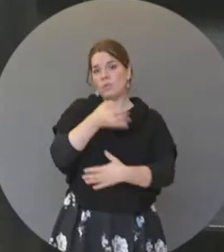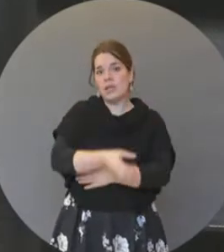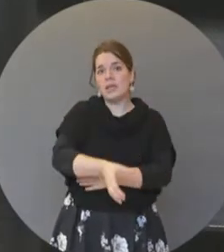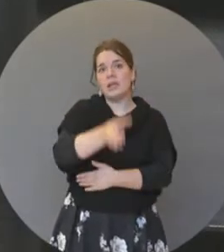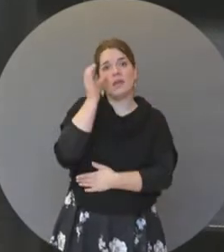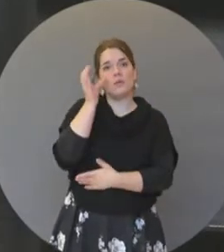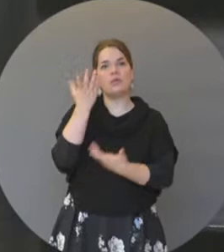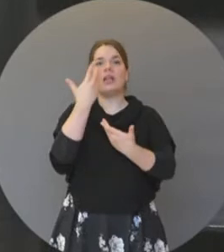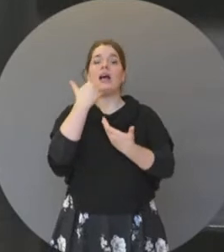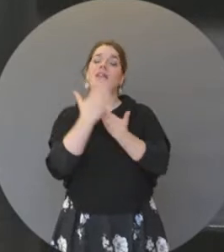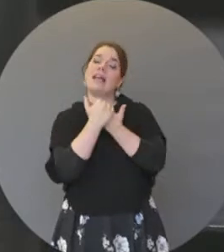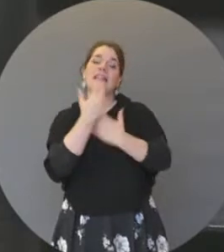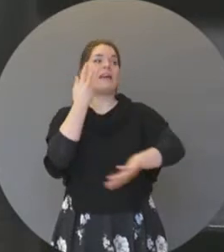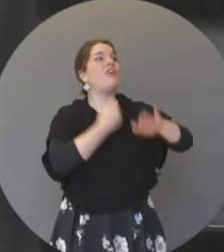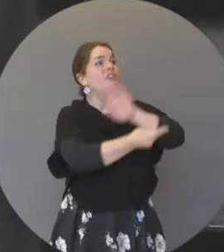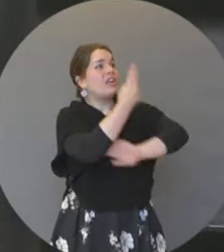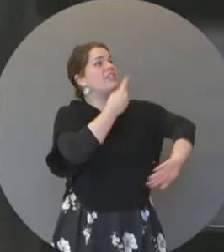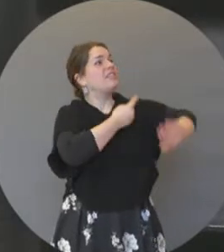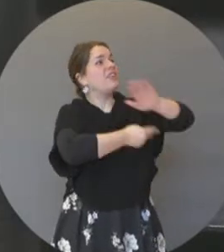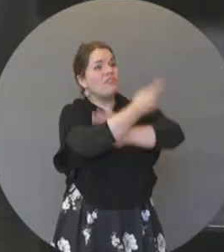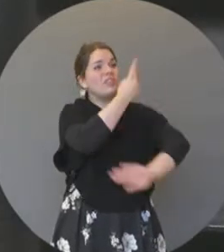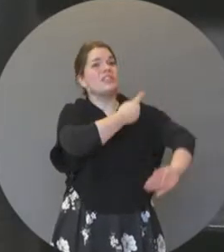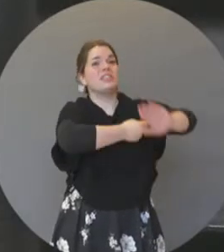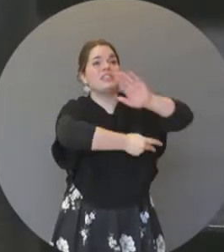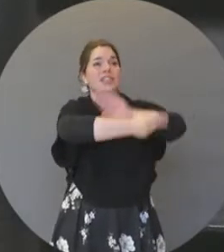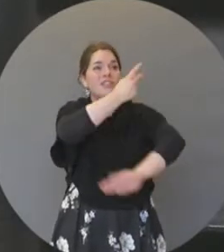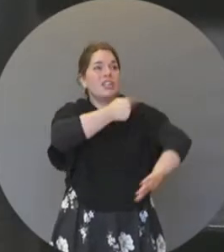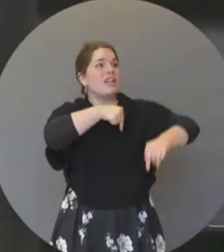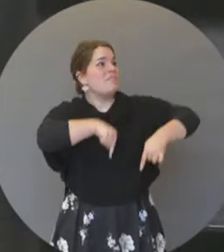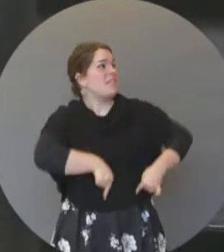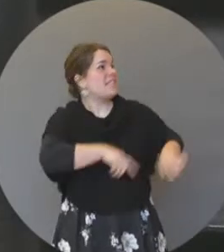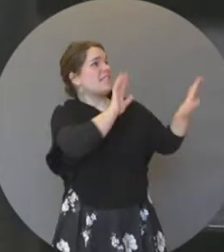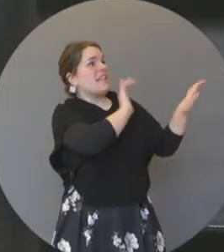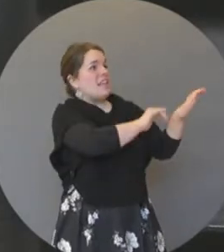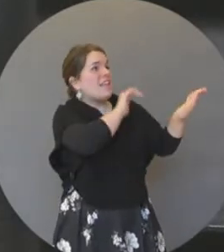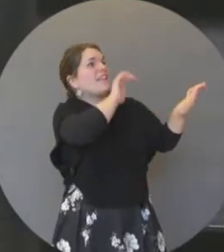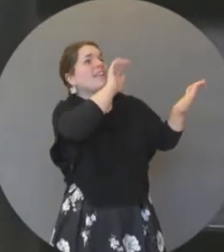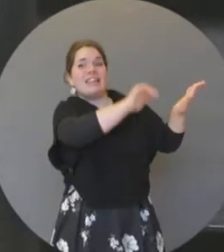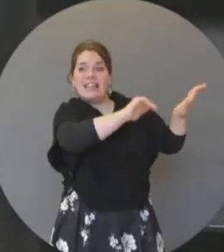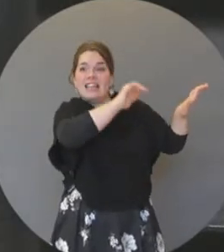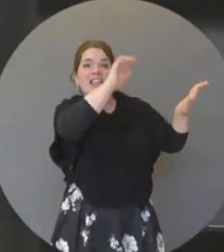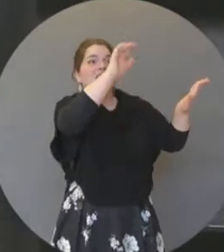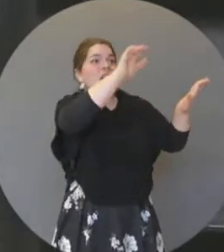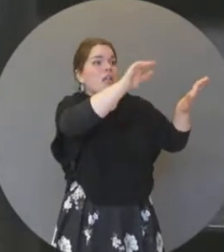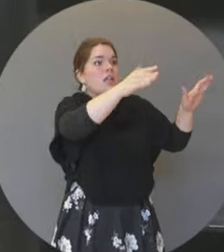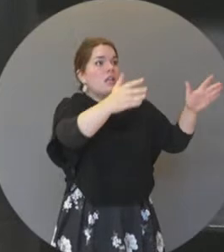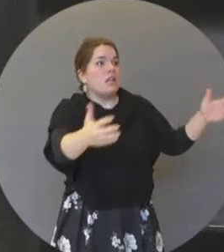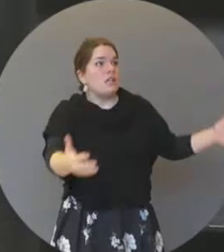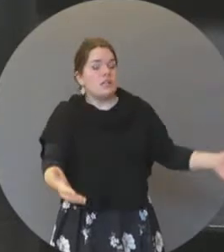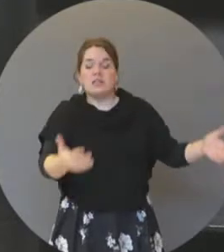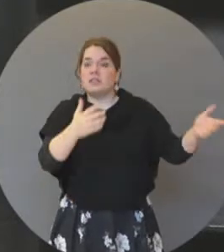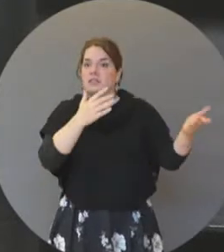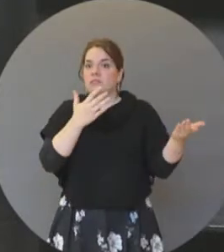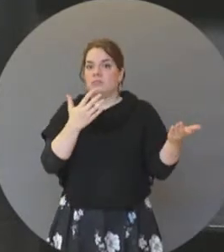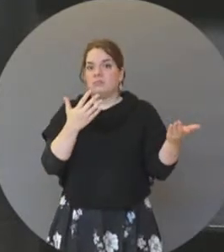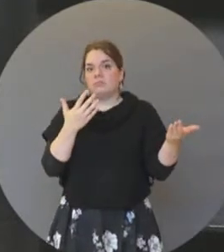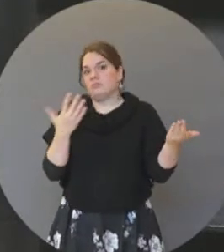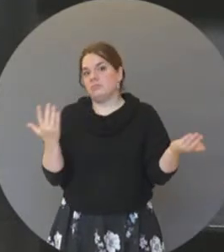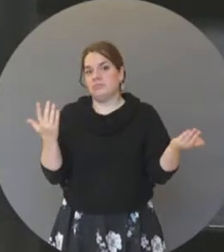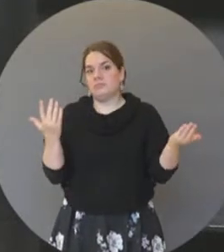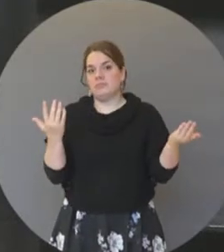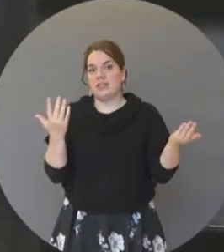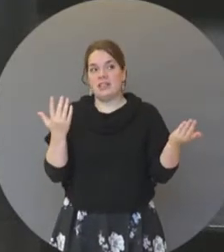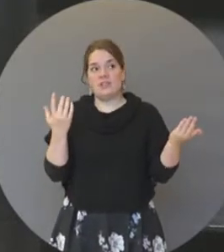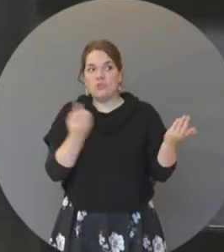courriers qui ont été envoyés aux différents ministres pour que effectivement on puisse à chaque fois systématiquement